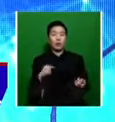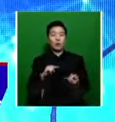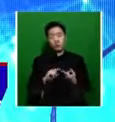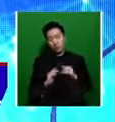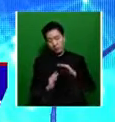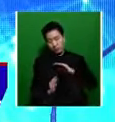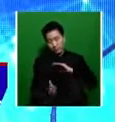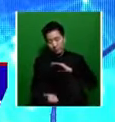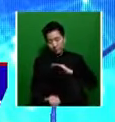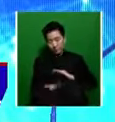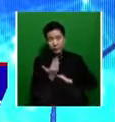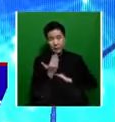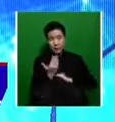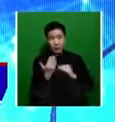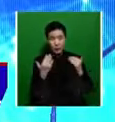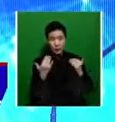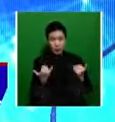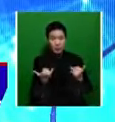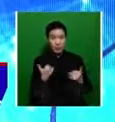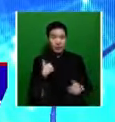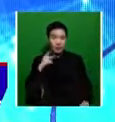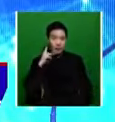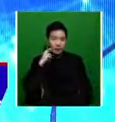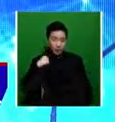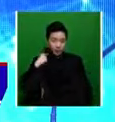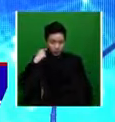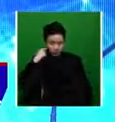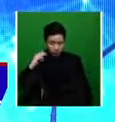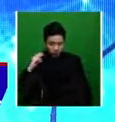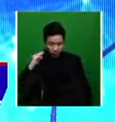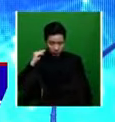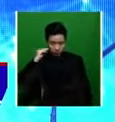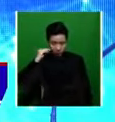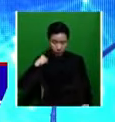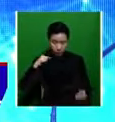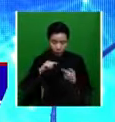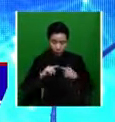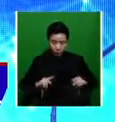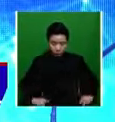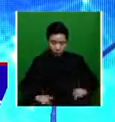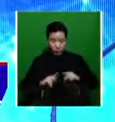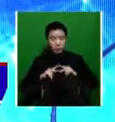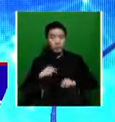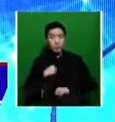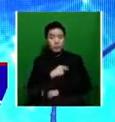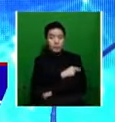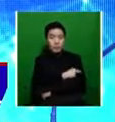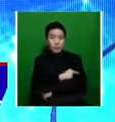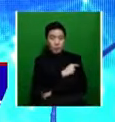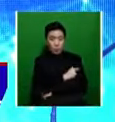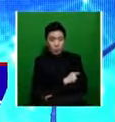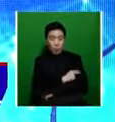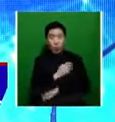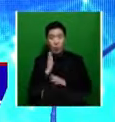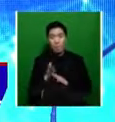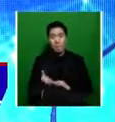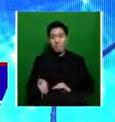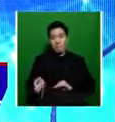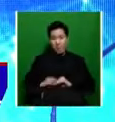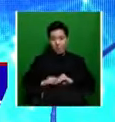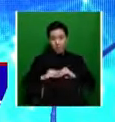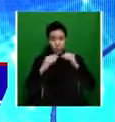าเนี่ยเราได้รับการยืนยันจากกระทรวงสาธารณสุขนะครับว่าเรามีผู้ป่วยอยู่เพิ่มขึ้น